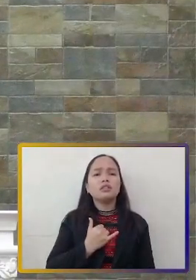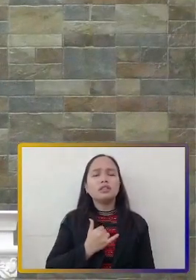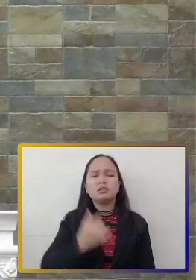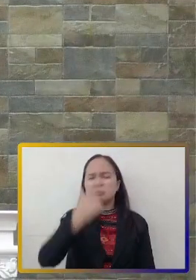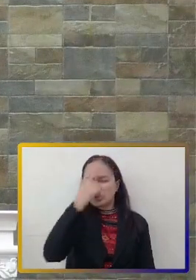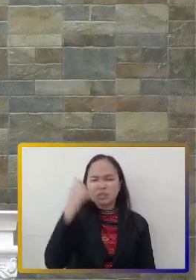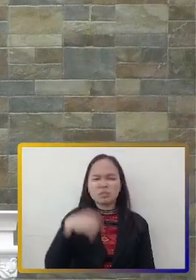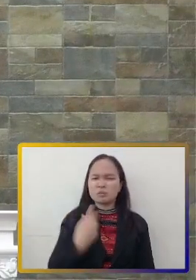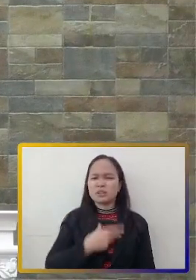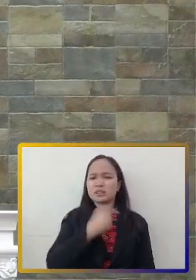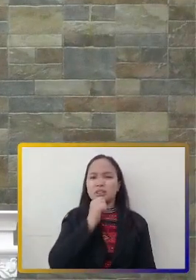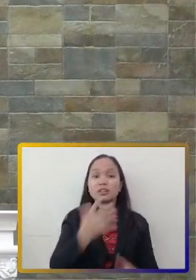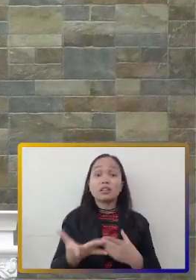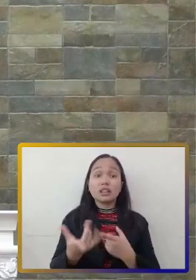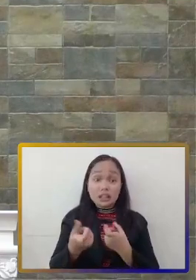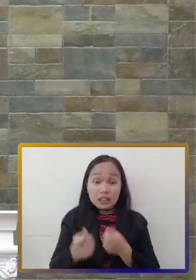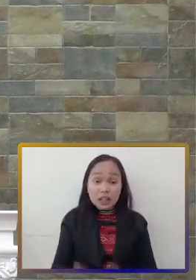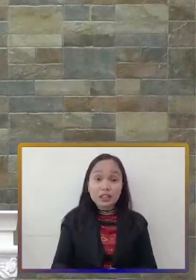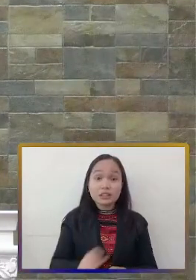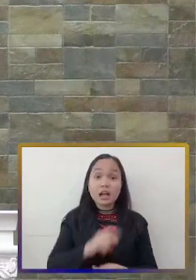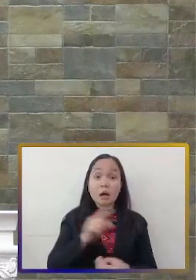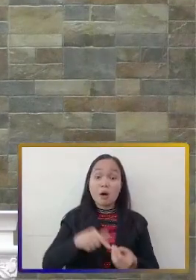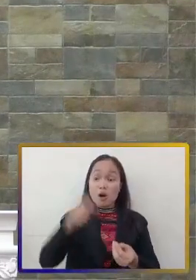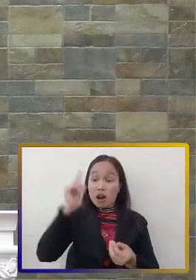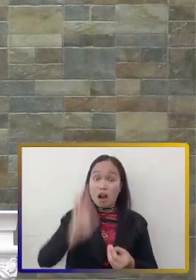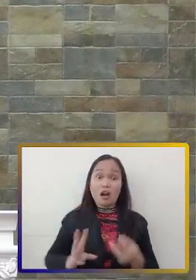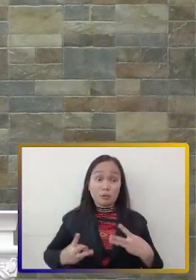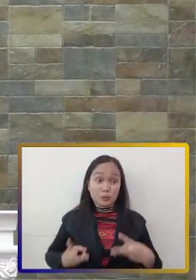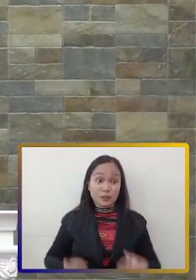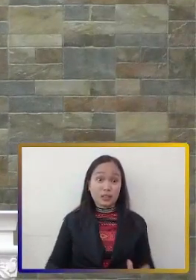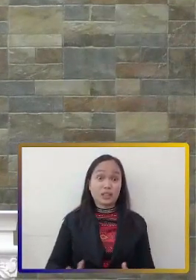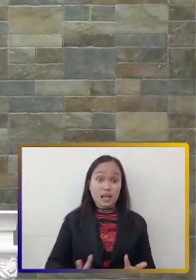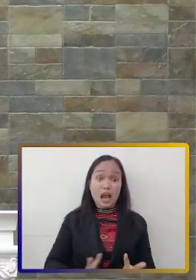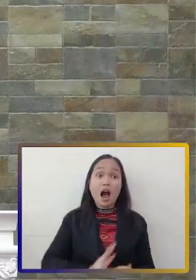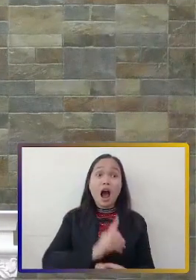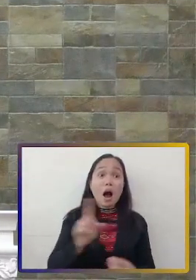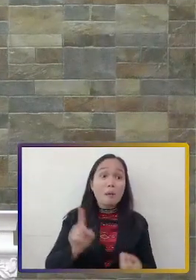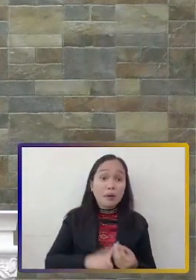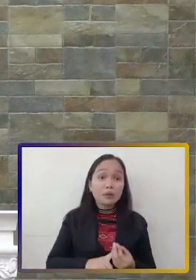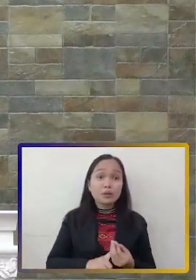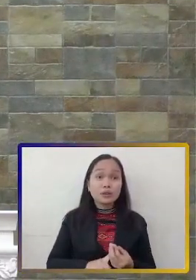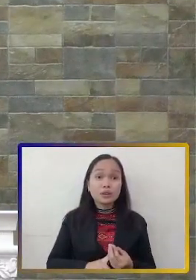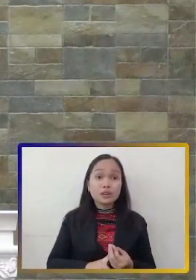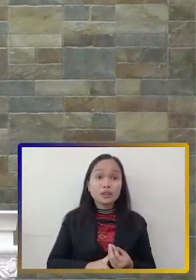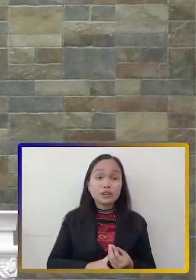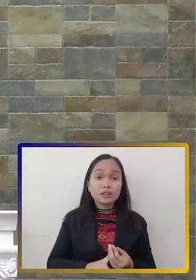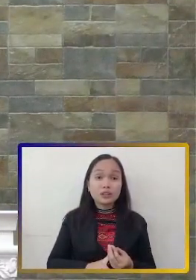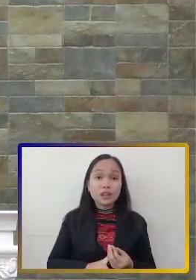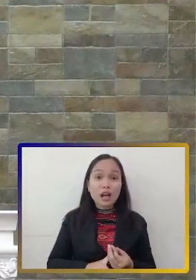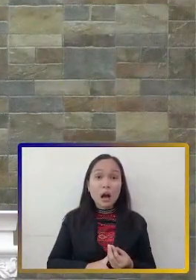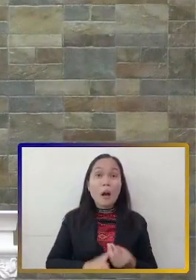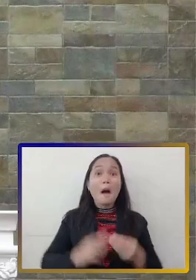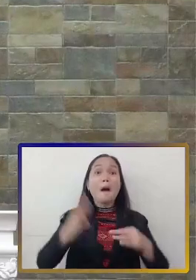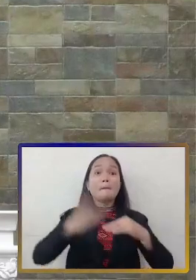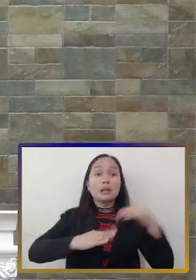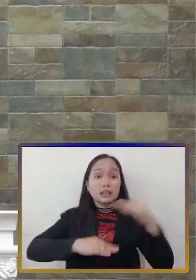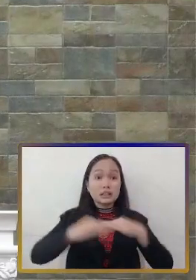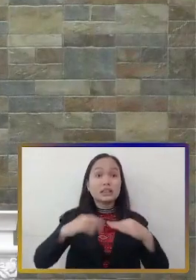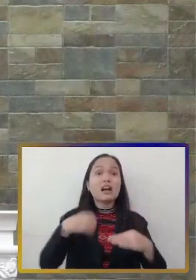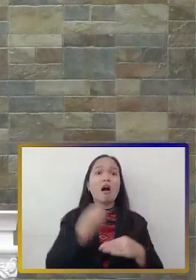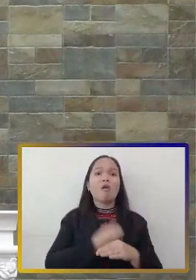tayo nagtitiwala sa pamamaraan ng Diyos pagdating sa pagpapalaki ng ating mga anak.